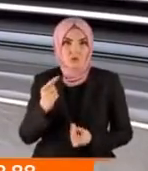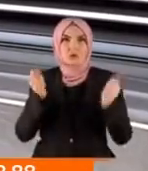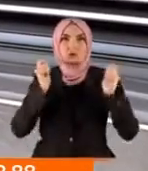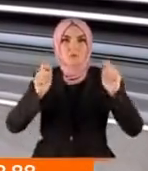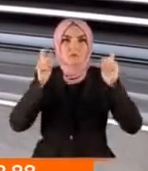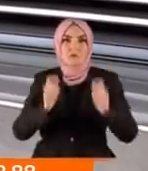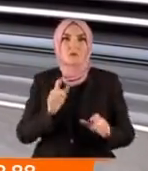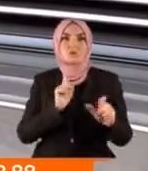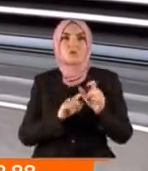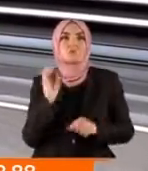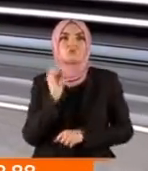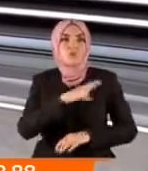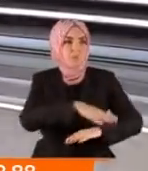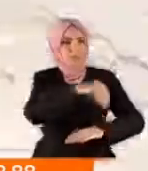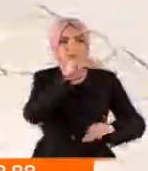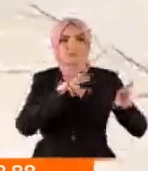haliyle isyanda.